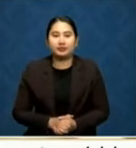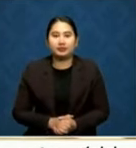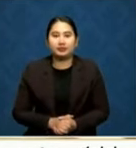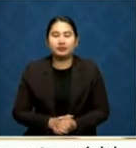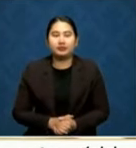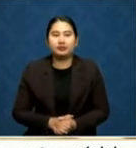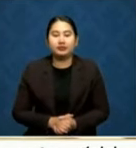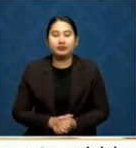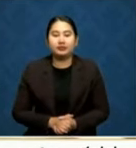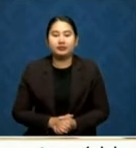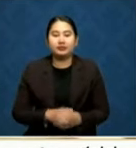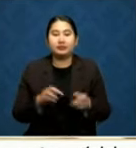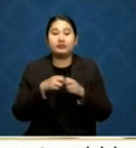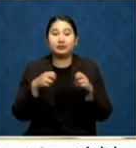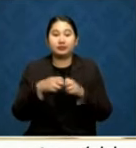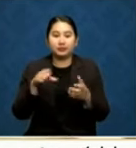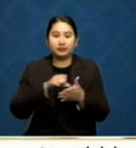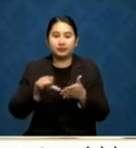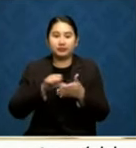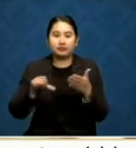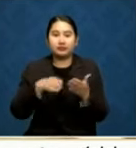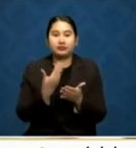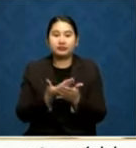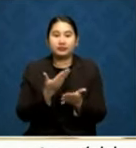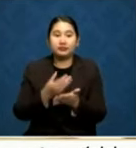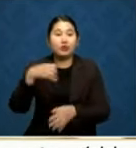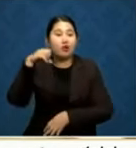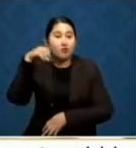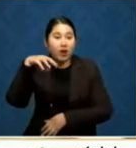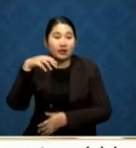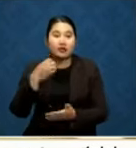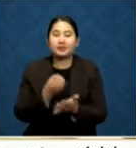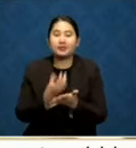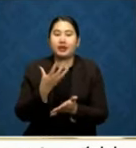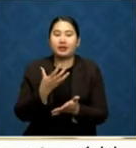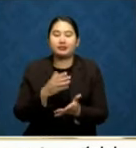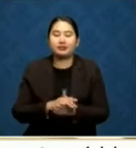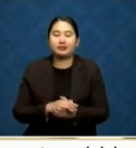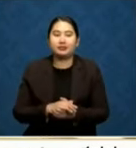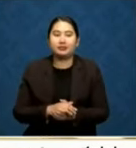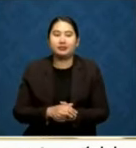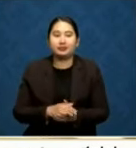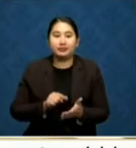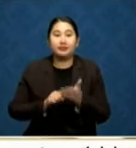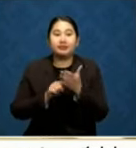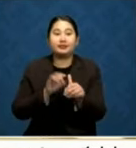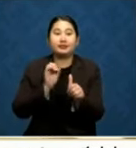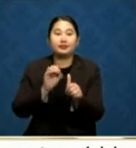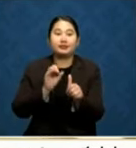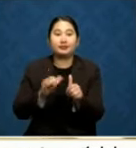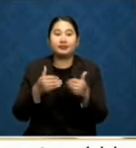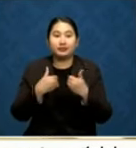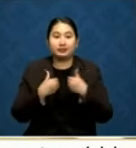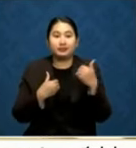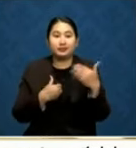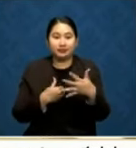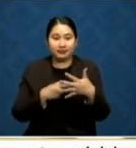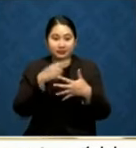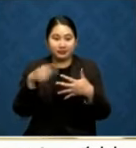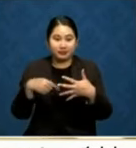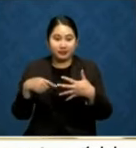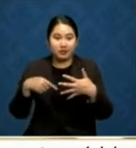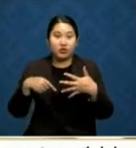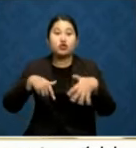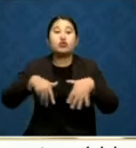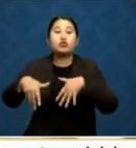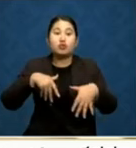สำหรบการแก้ไขปัญหาค่าไฟแพงดงนี้ท่านเสนอ 5 ข้อนะครับประชาชนทาง